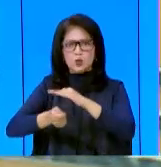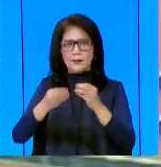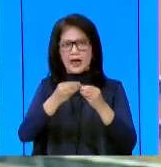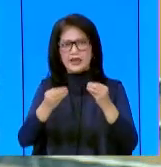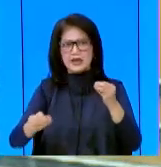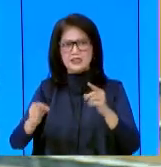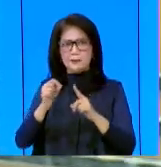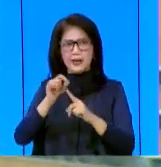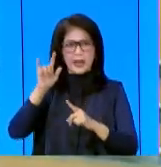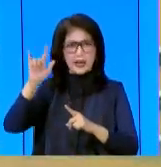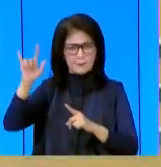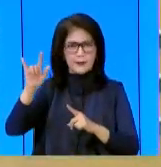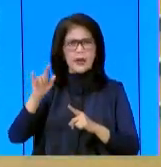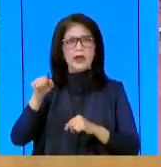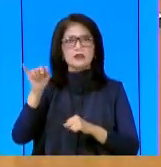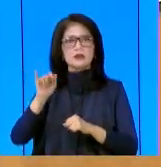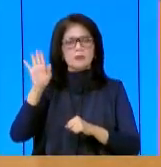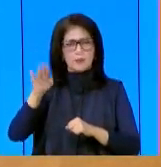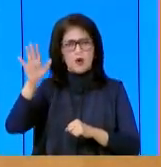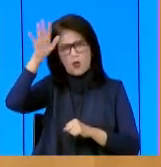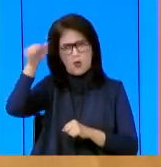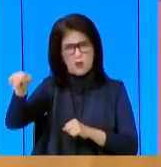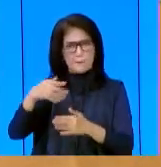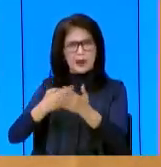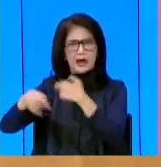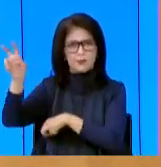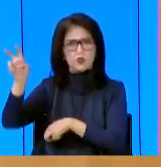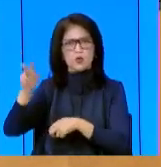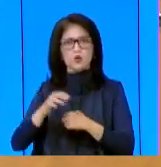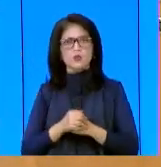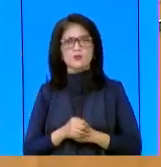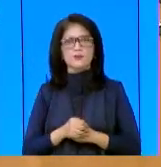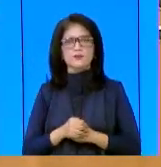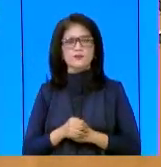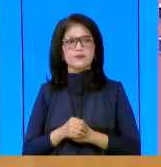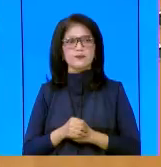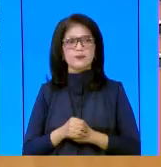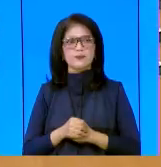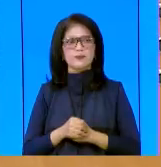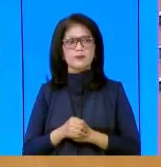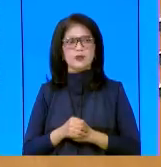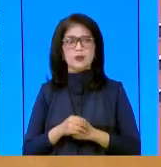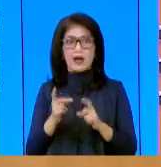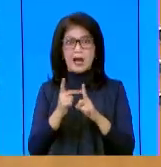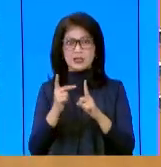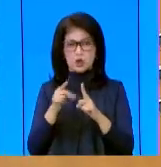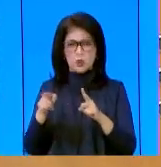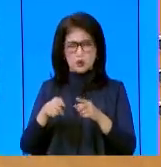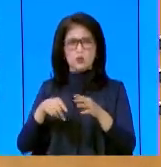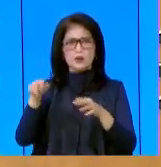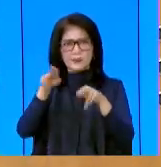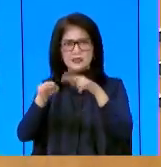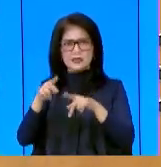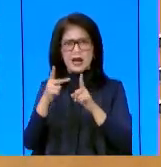Masiku yang hingga saat ini masih buron. Didampingi kuasa hukumnya, Hasto Kristianto tiba di gedung KPK untuk